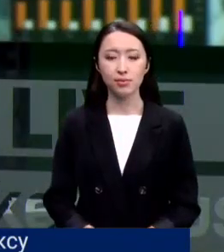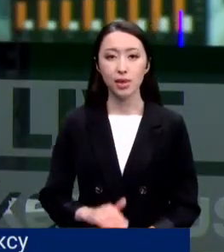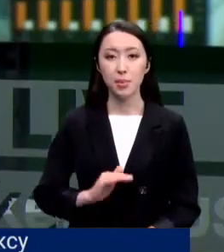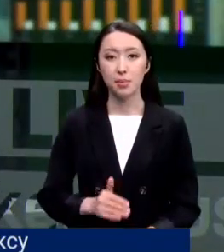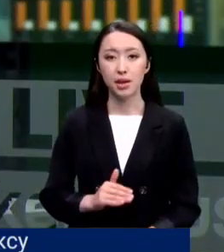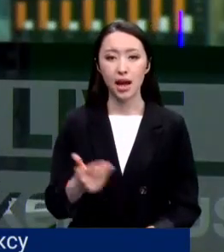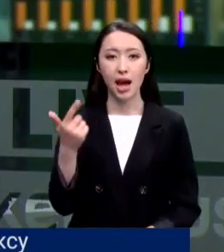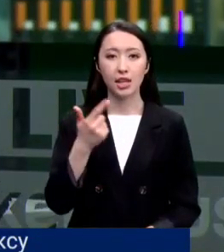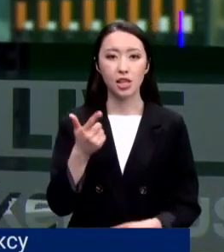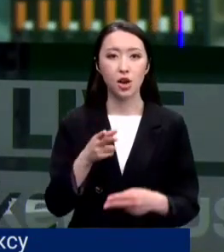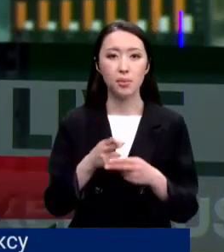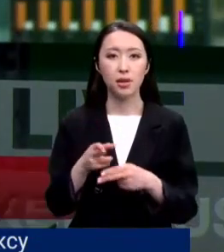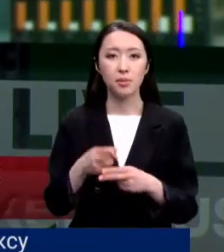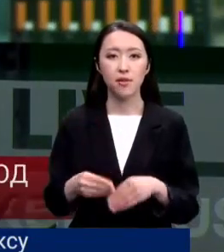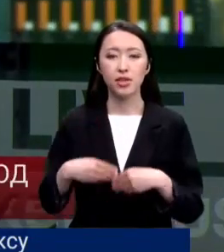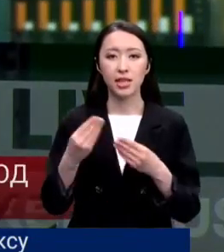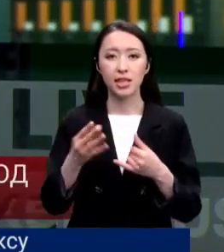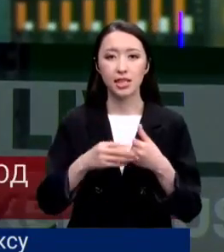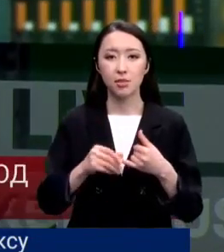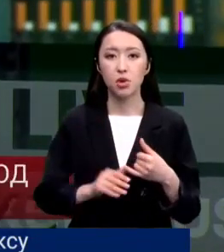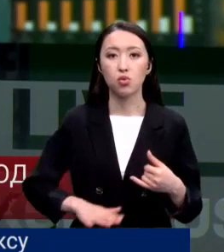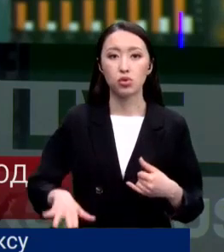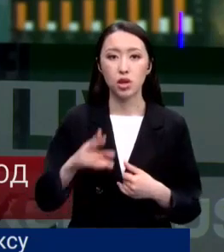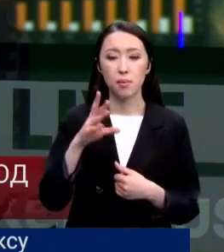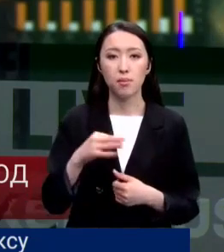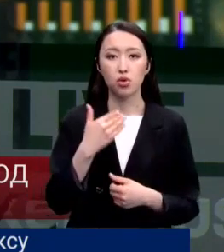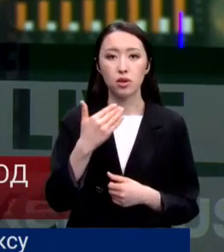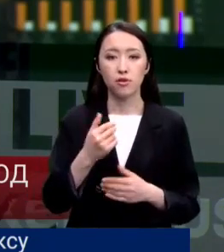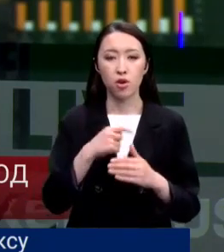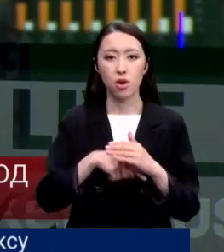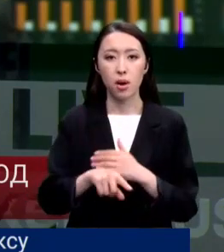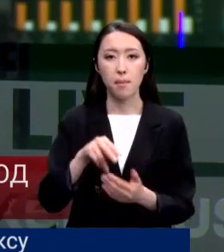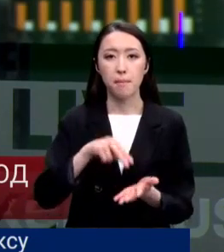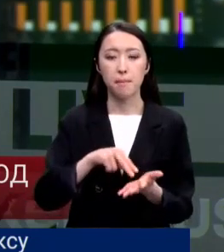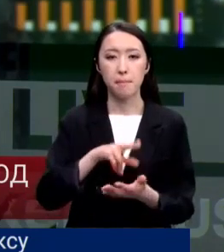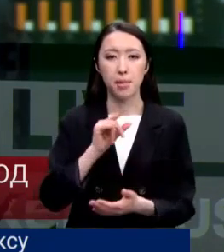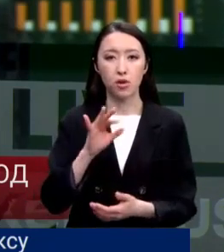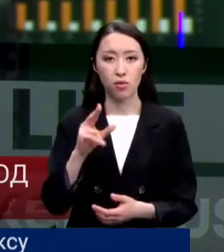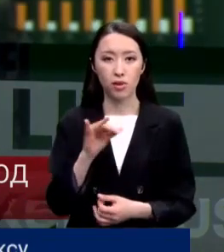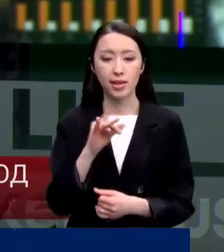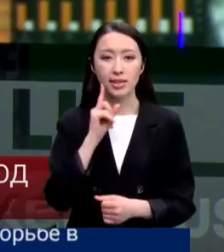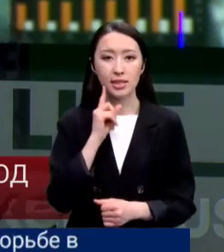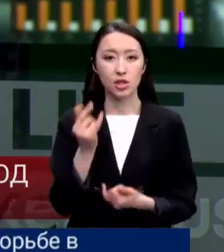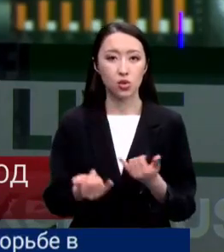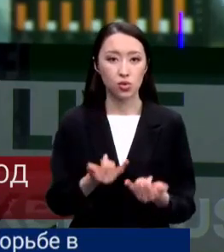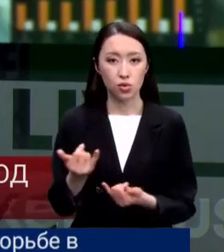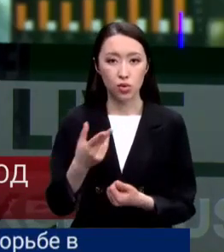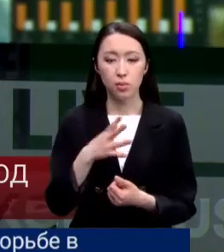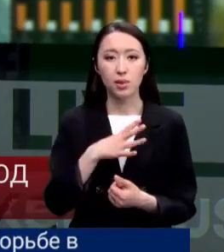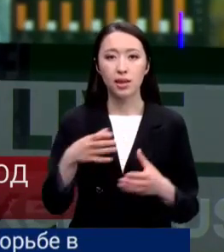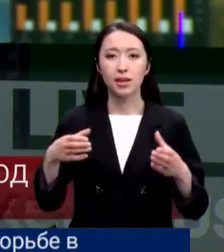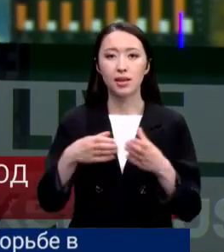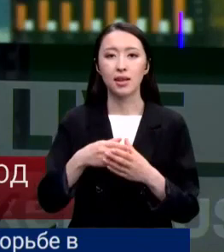Предпринимателям от ИРАО препятствуют выделение земельных участков под парковки и озеленение. С такой проблемой владельцы бизнеса обратились в региональную